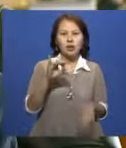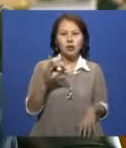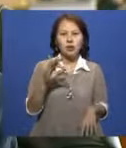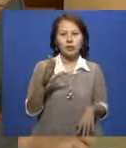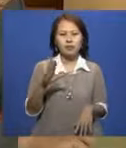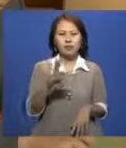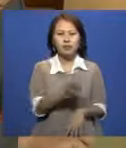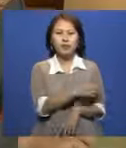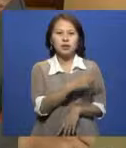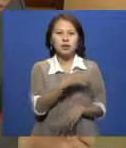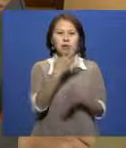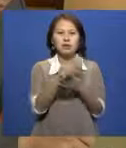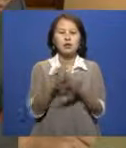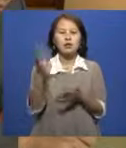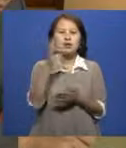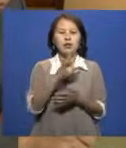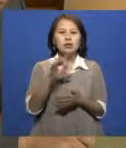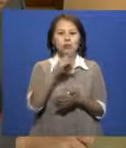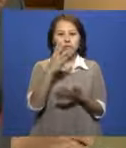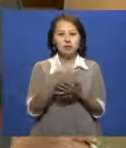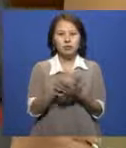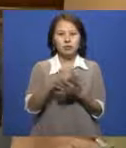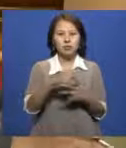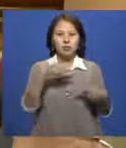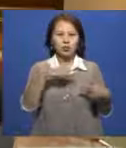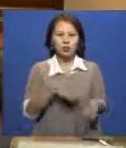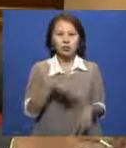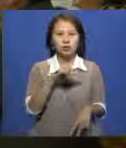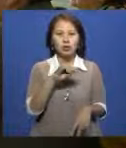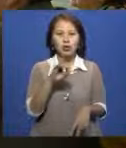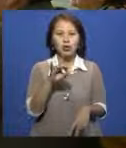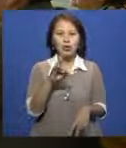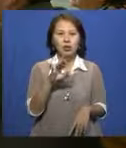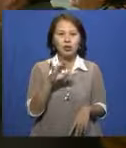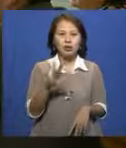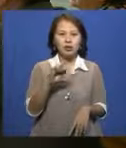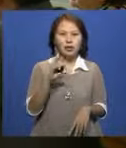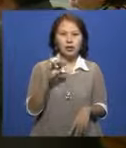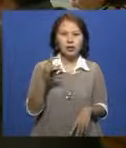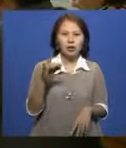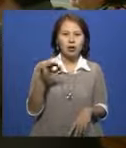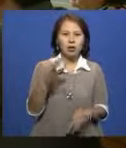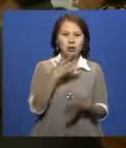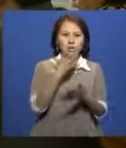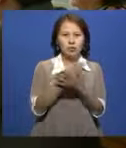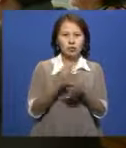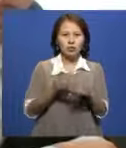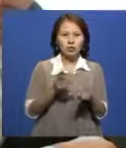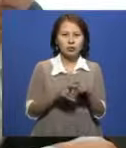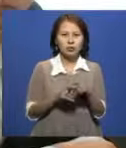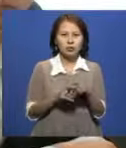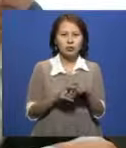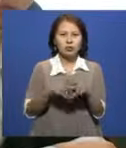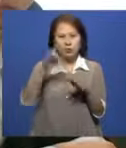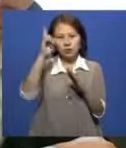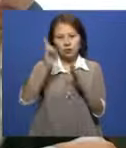Сергей Ершов, медицина саласында табысты еңбек сіңіріп келе жатқан дәрігер Дмитрий Чернов және кәсіпкер Николай Распопов.